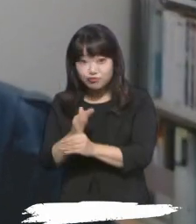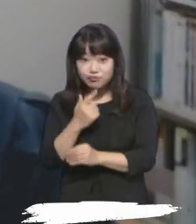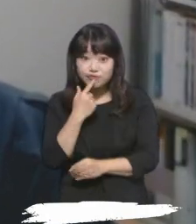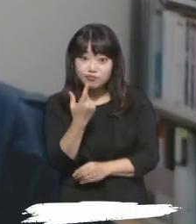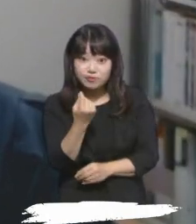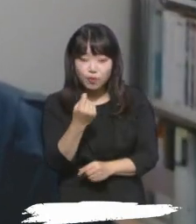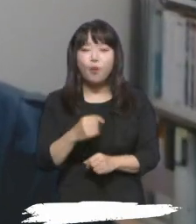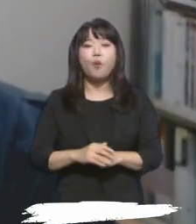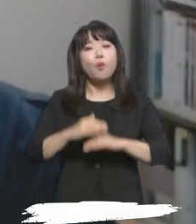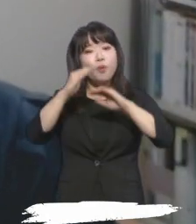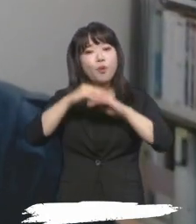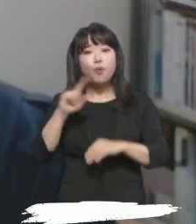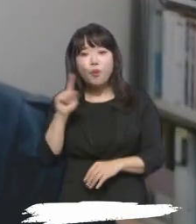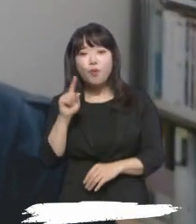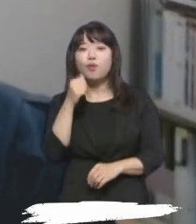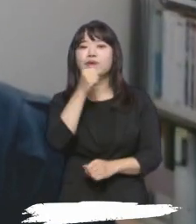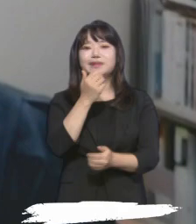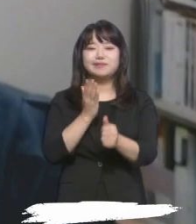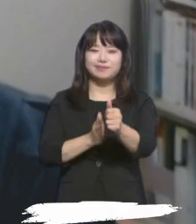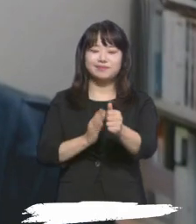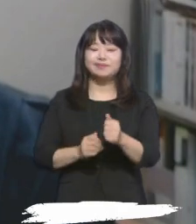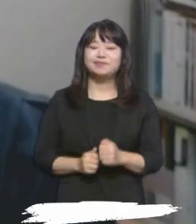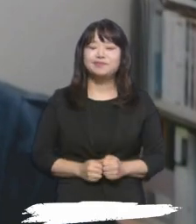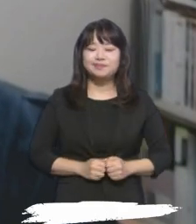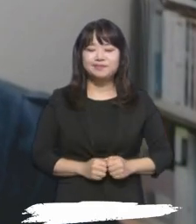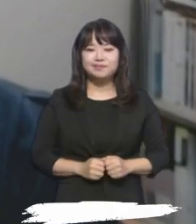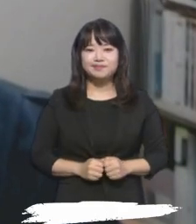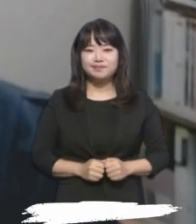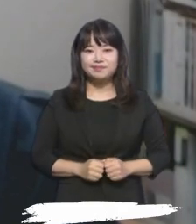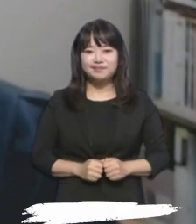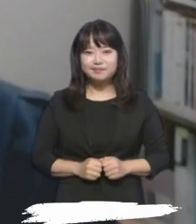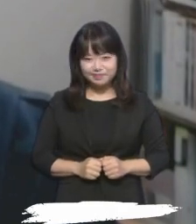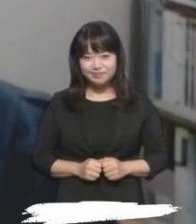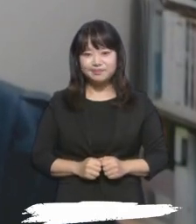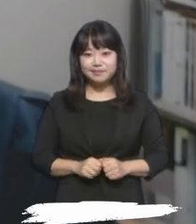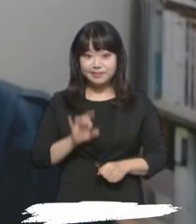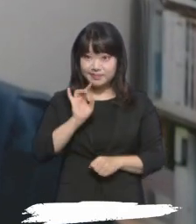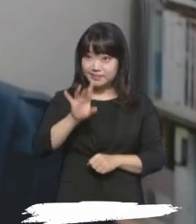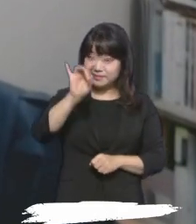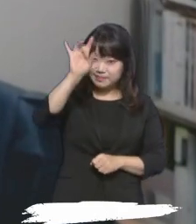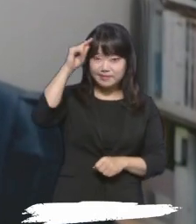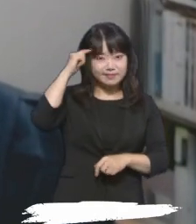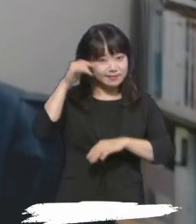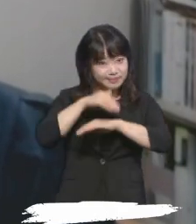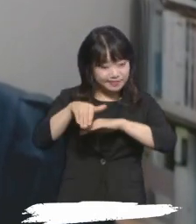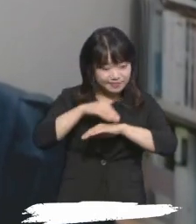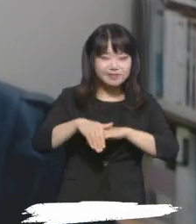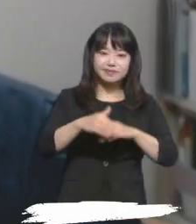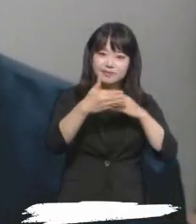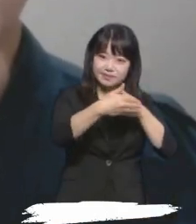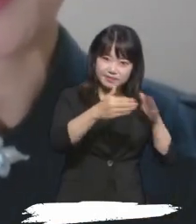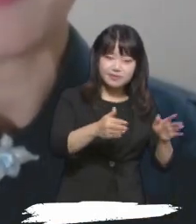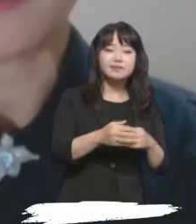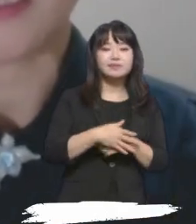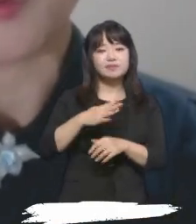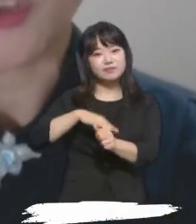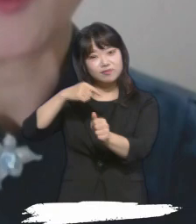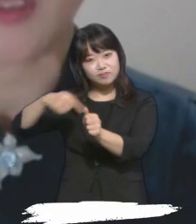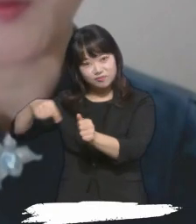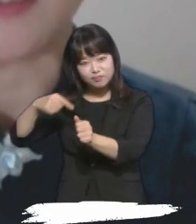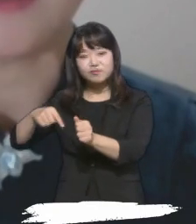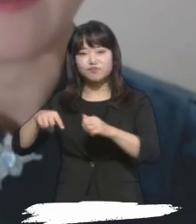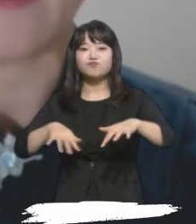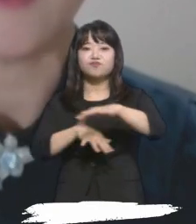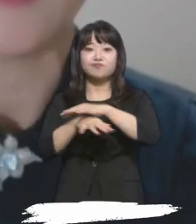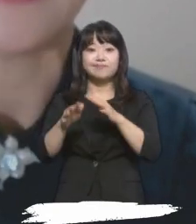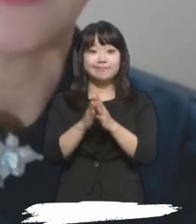하셨는데 어떤 내용들이 있는지도 설명 부탁드리겠습니다. 네, 각 층별 기획 전시실과 교육 프로그램들이